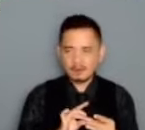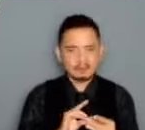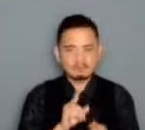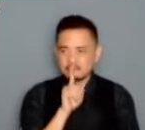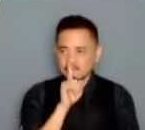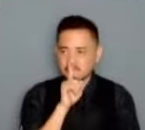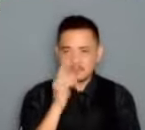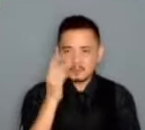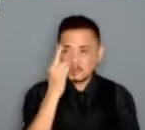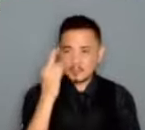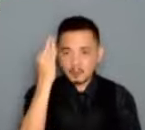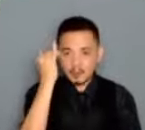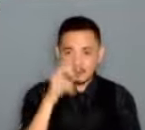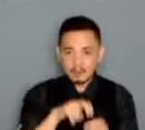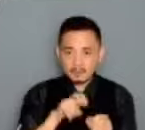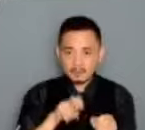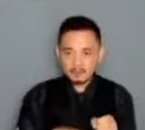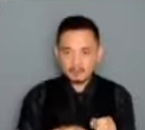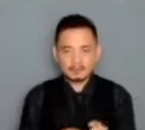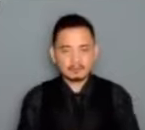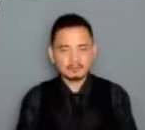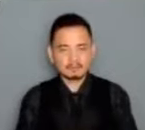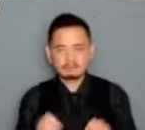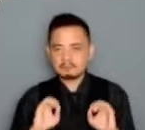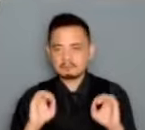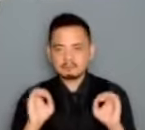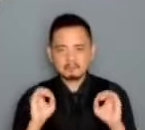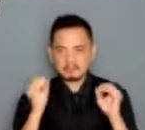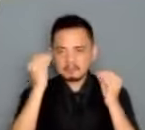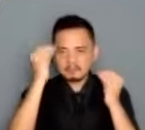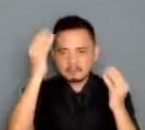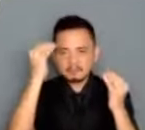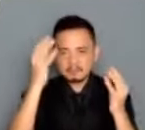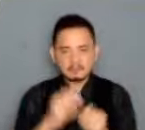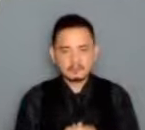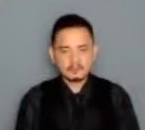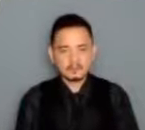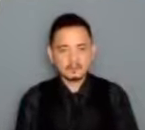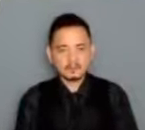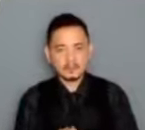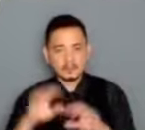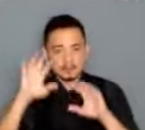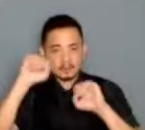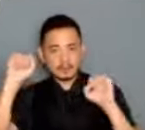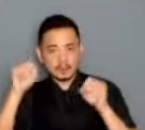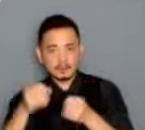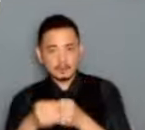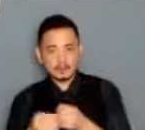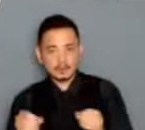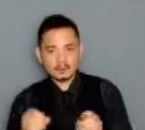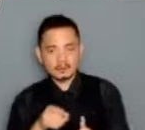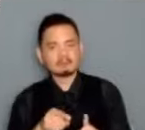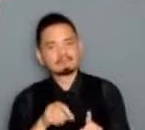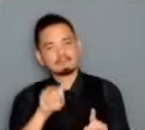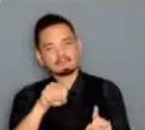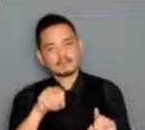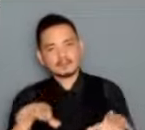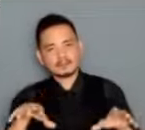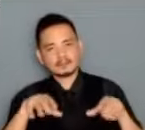pahayag kaugnay nito ang kanyang kampo. Ayon sa Presidential Communications Office, tinanggap na ni Pangulong Bongbong Marcos ang resignation ni VP